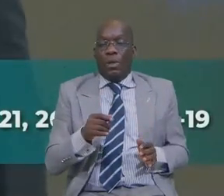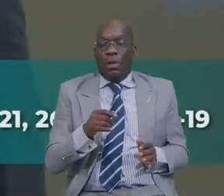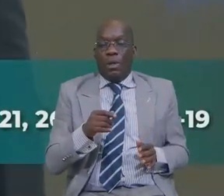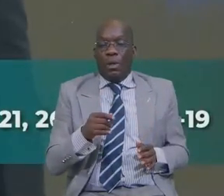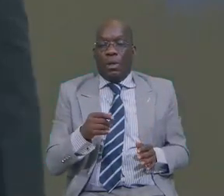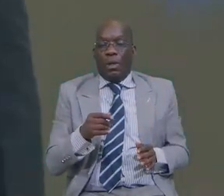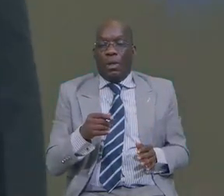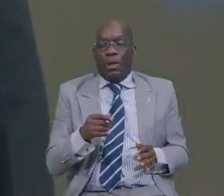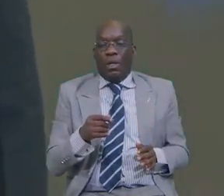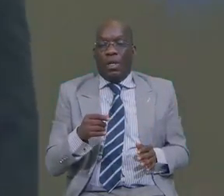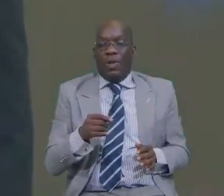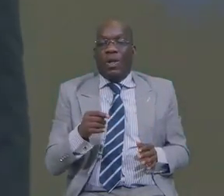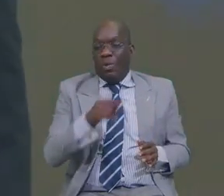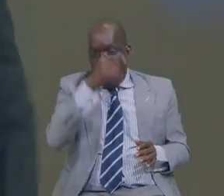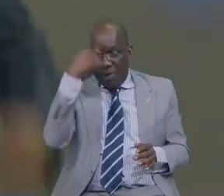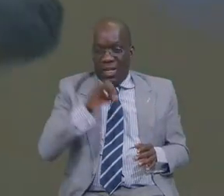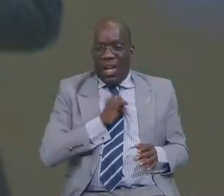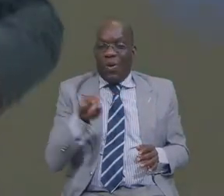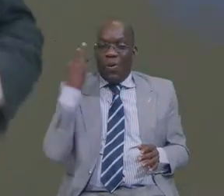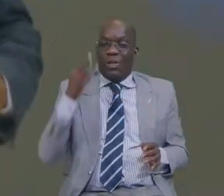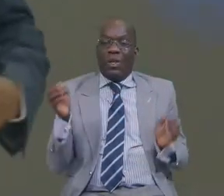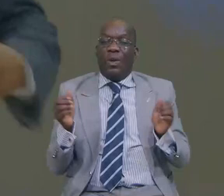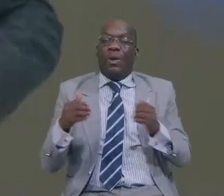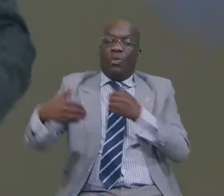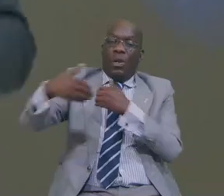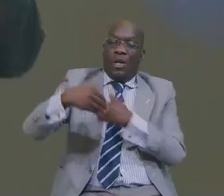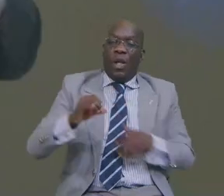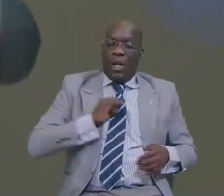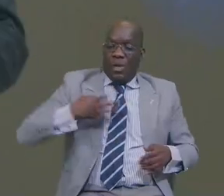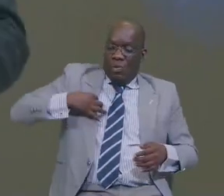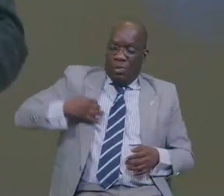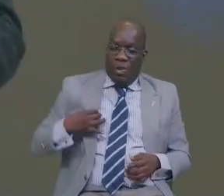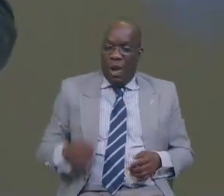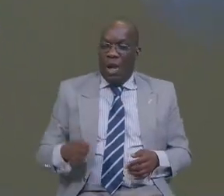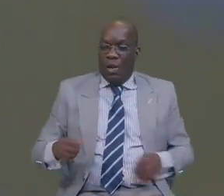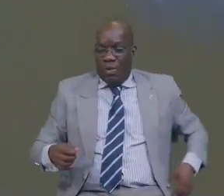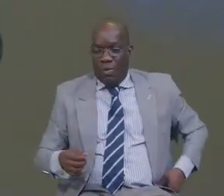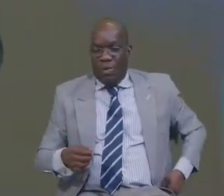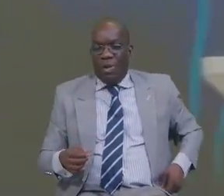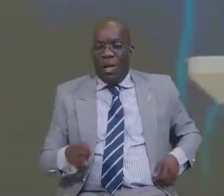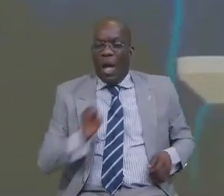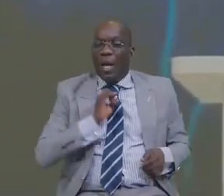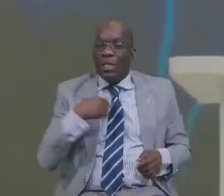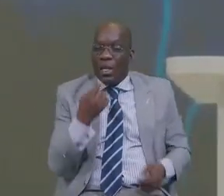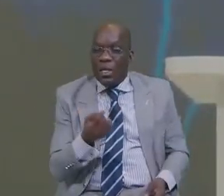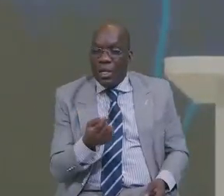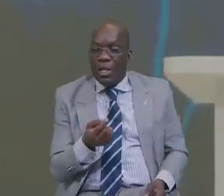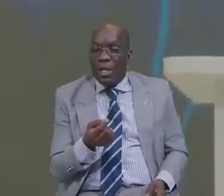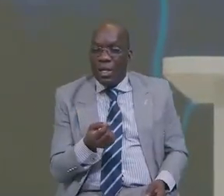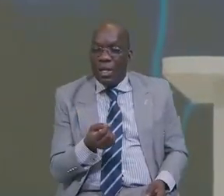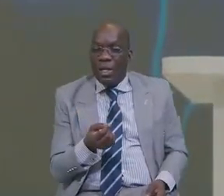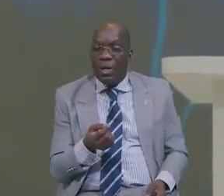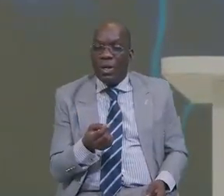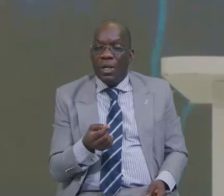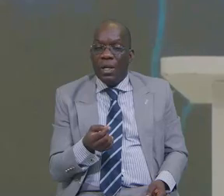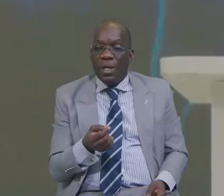lui. J'ai tiré sa veste. Et j'ai dit, ne dis